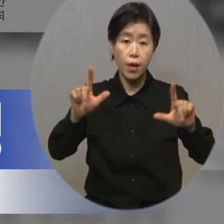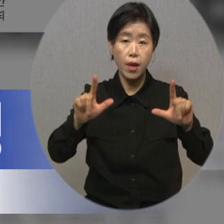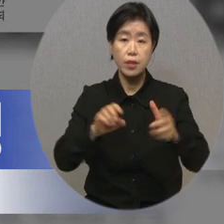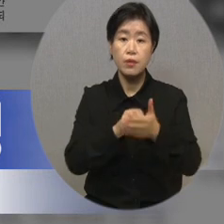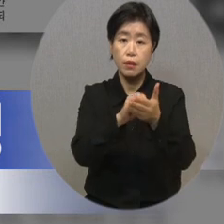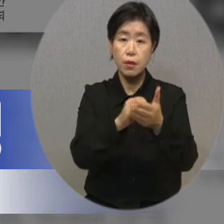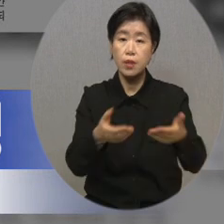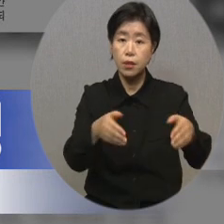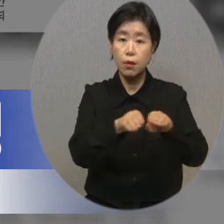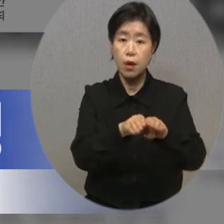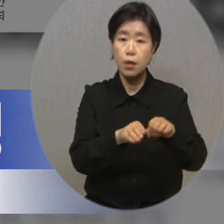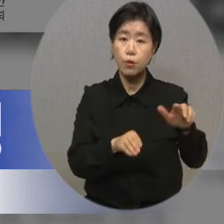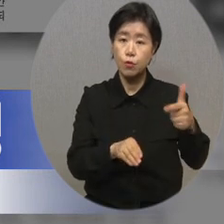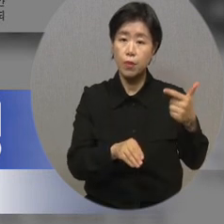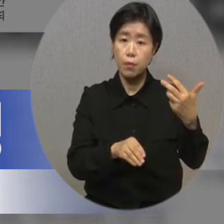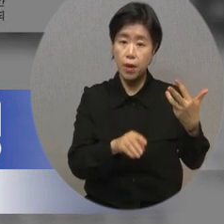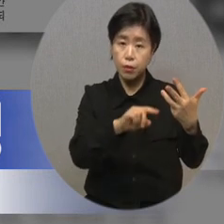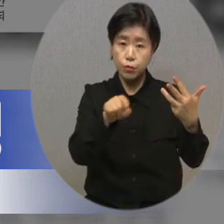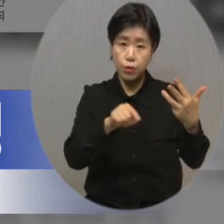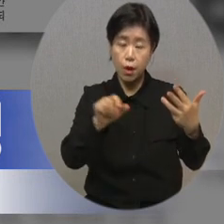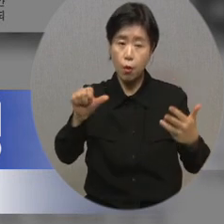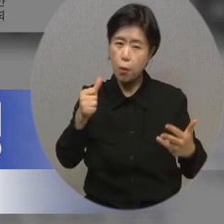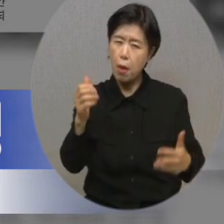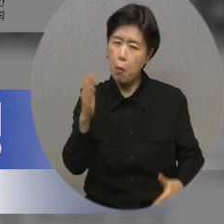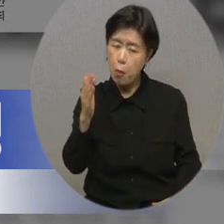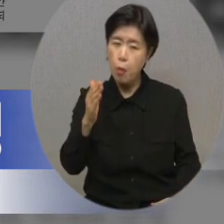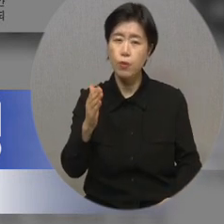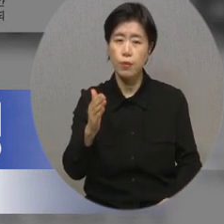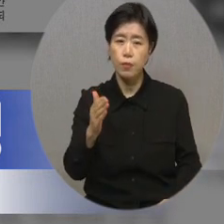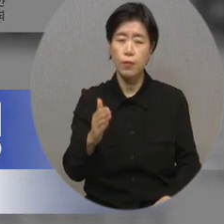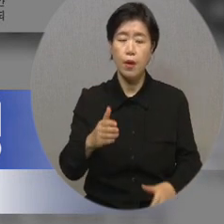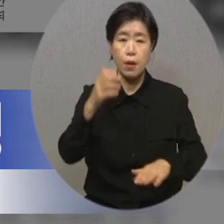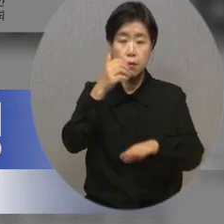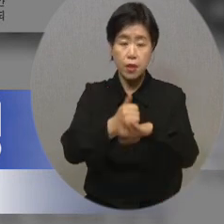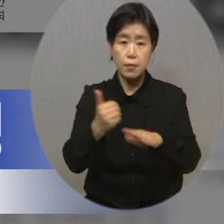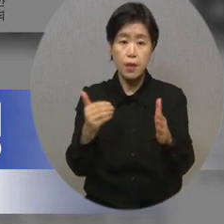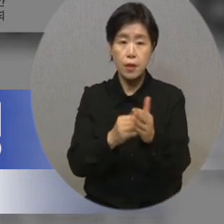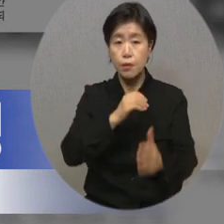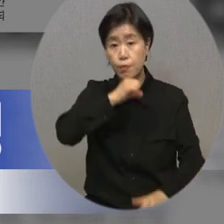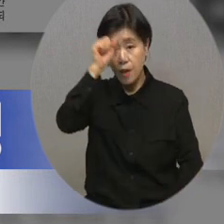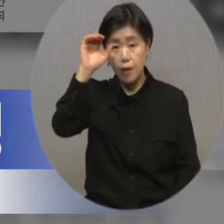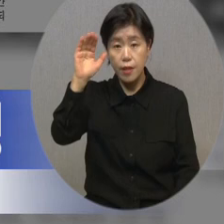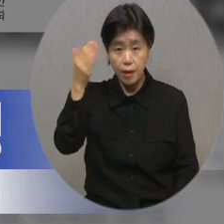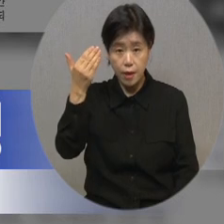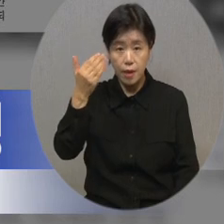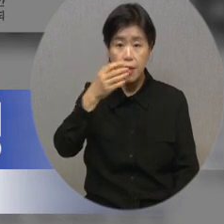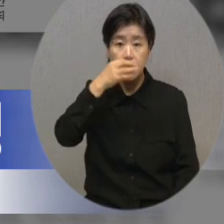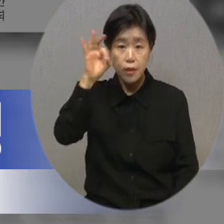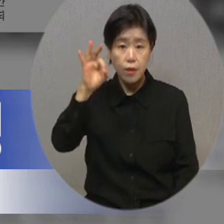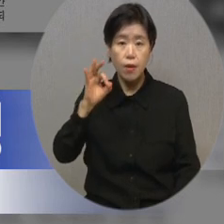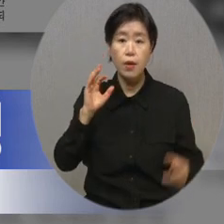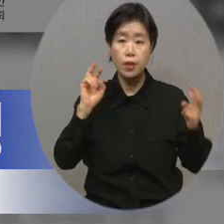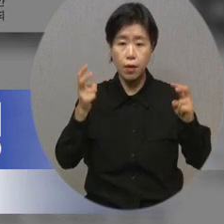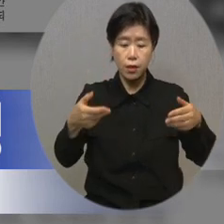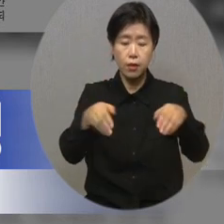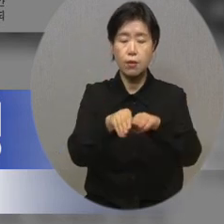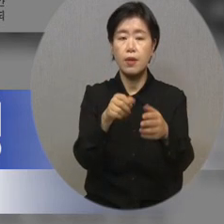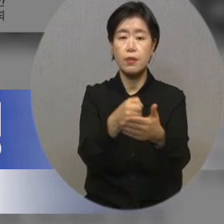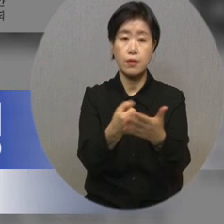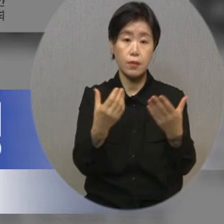소 중 531 개소가 지역 예심과 최종 심사를 통과해 인정기업 기관 으로